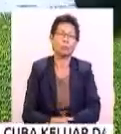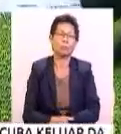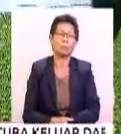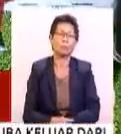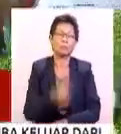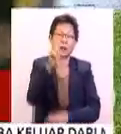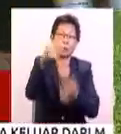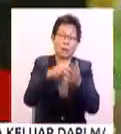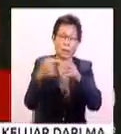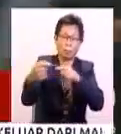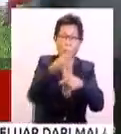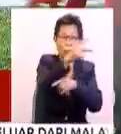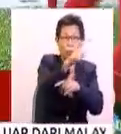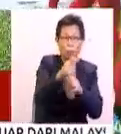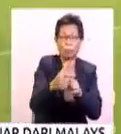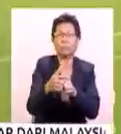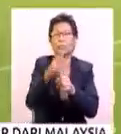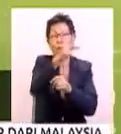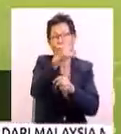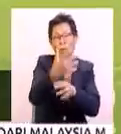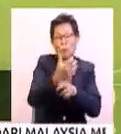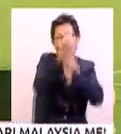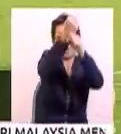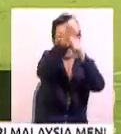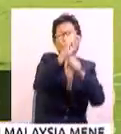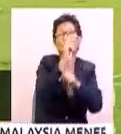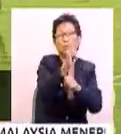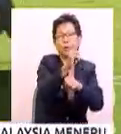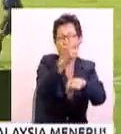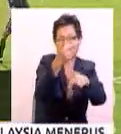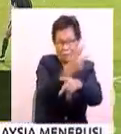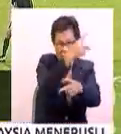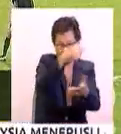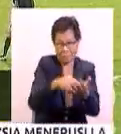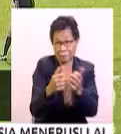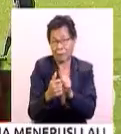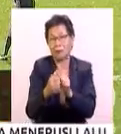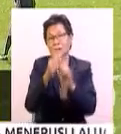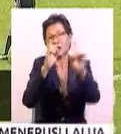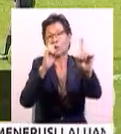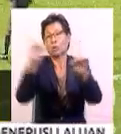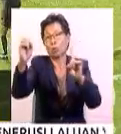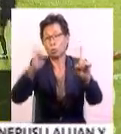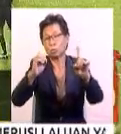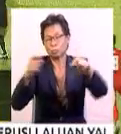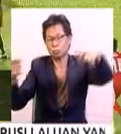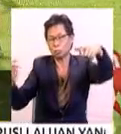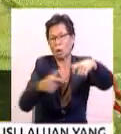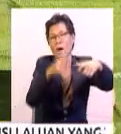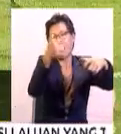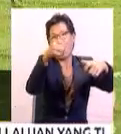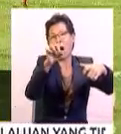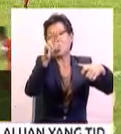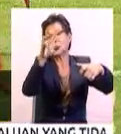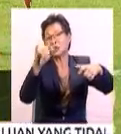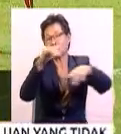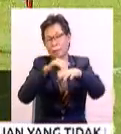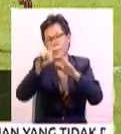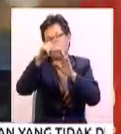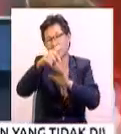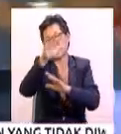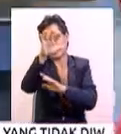Dalam satu lagi perlawanan, Kuala Lumpur berjaya meraih kemenangan kedua musim ini. Kemenangan 1-0 itu hasil jaringan Ashri Chuchu pada